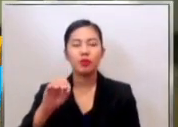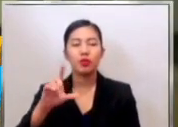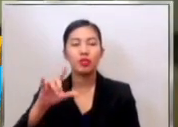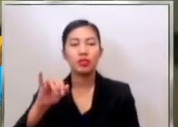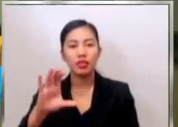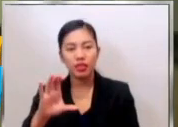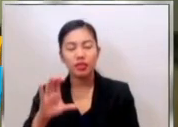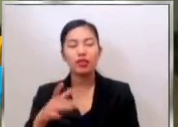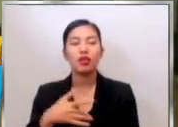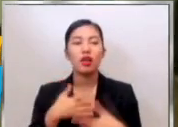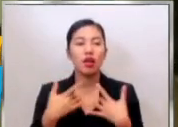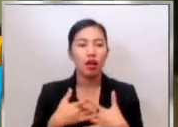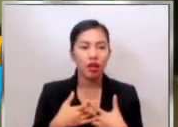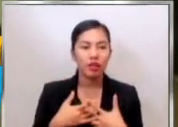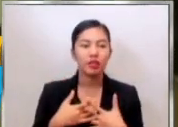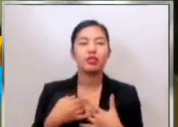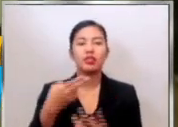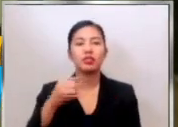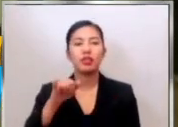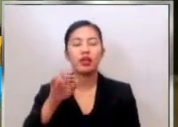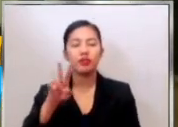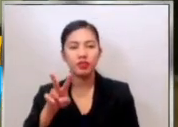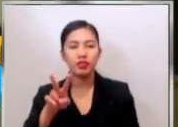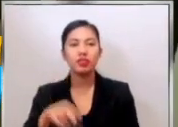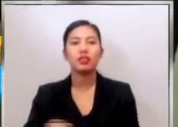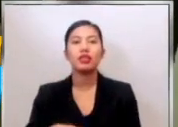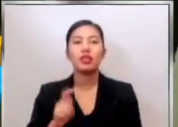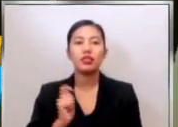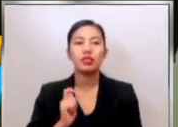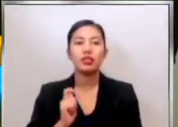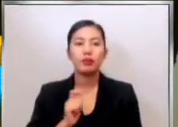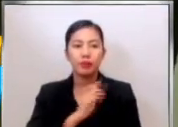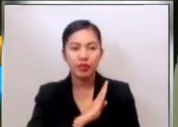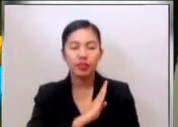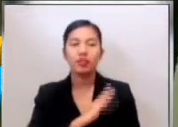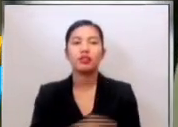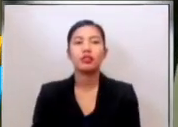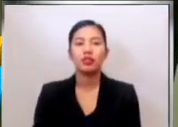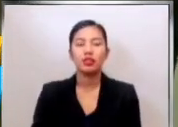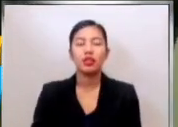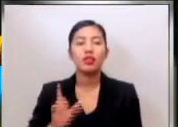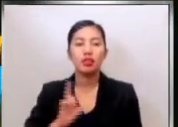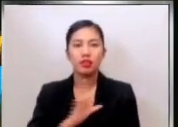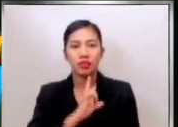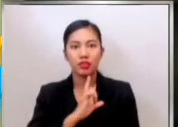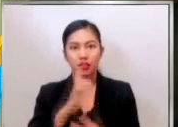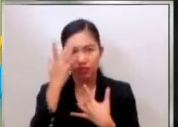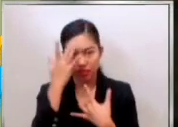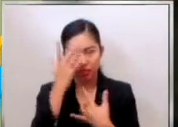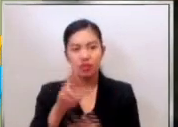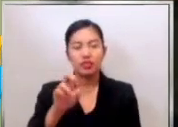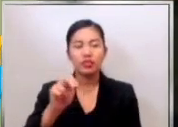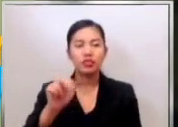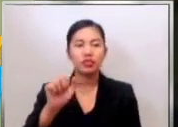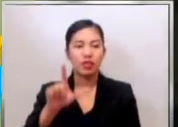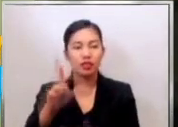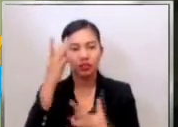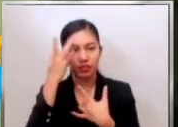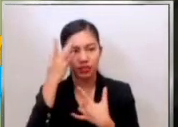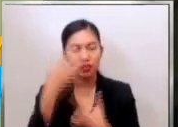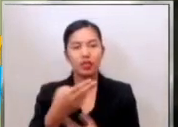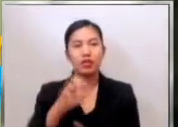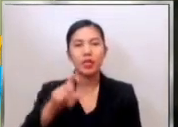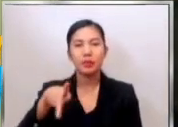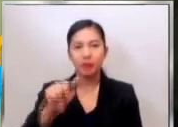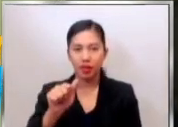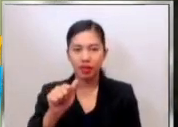obesity, HIV infection, tuberculosis, chronic respiratory disease, renal disorder at hepatobiliary. Ang